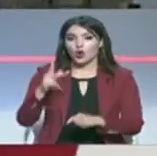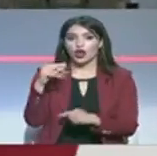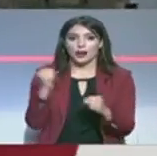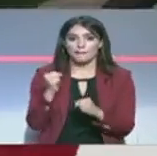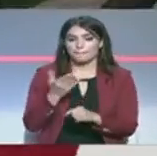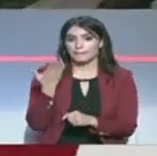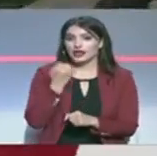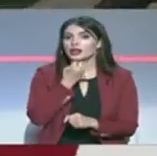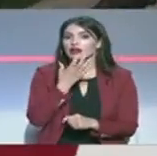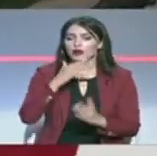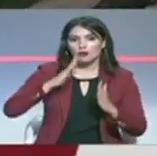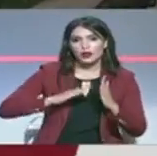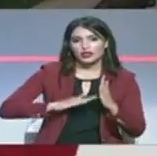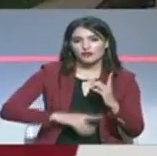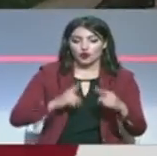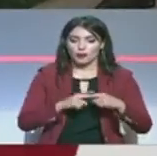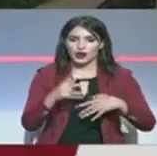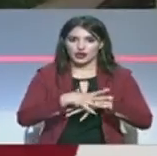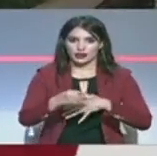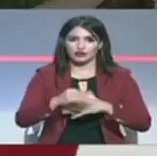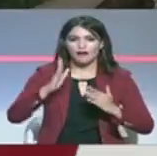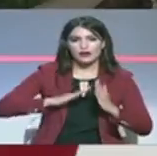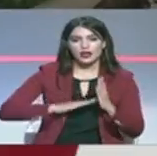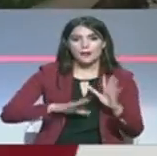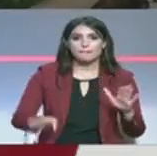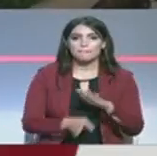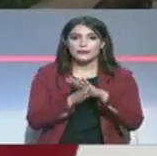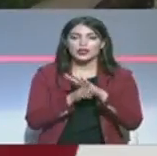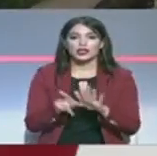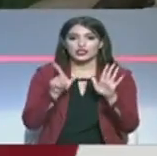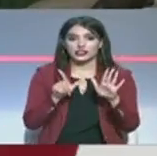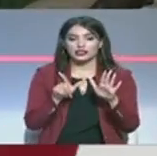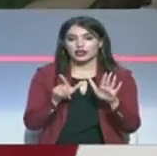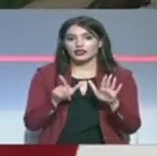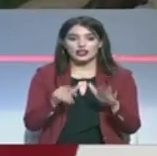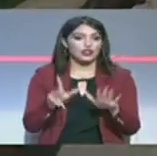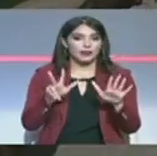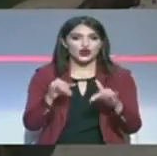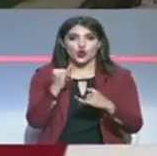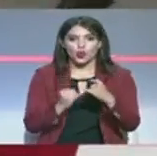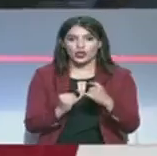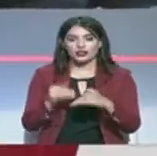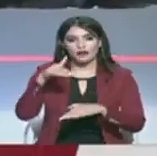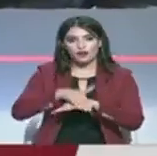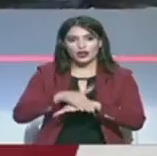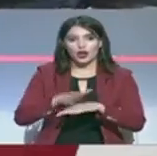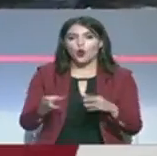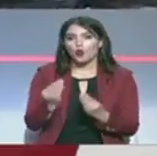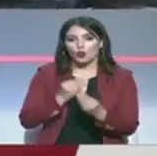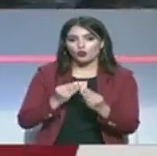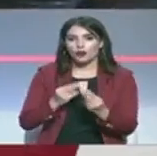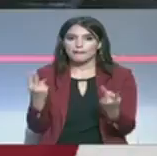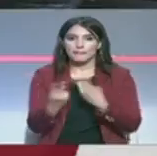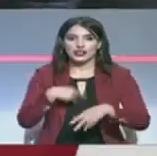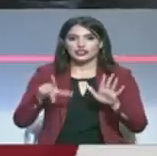عشية أمس التخفيف من حظر التجول، وذلك بداية من الساعة 8:30 ليلا عوضا عن الساعة 7